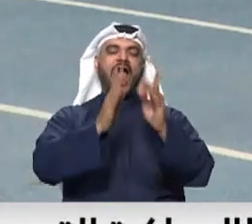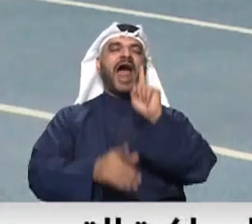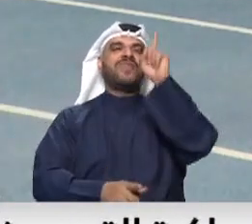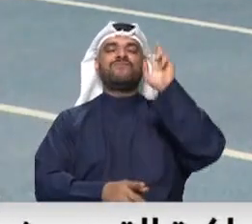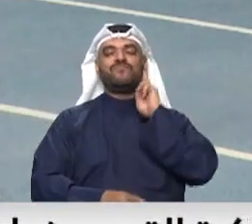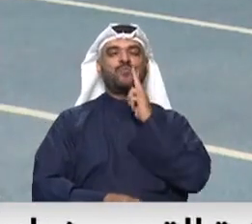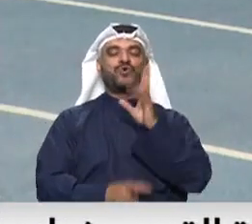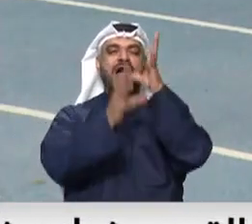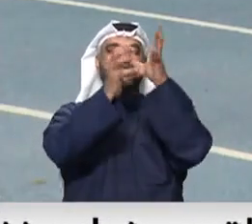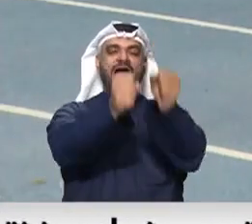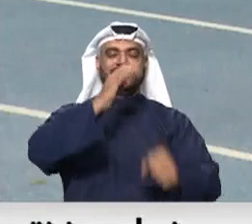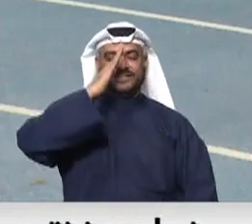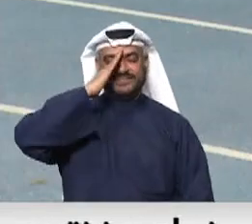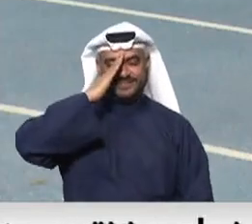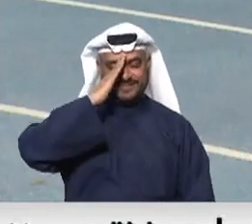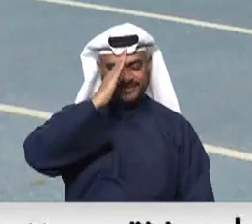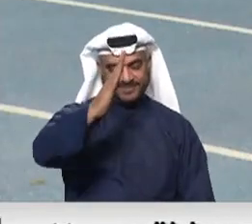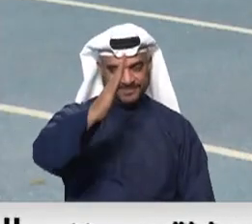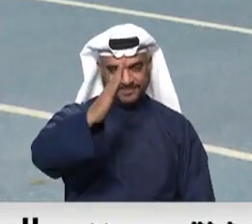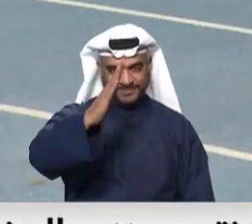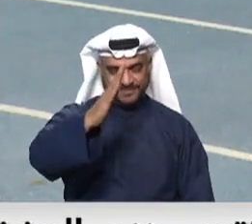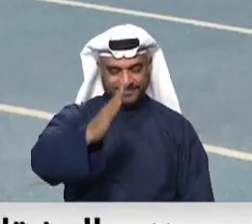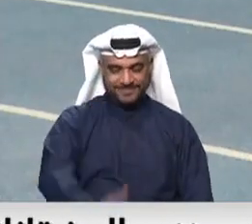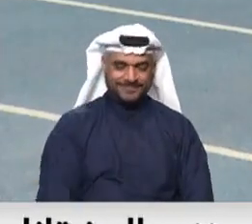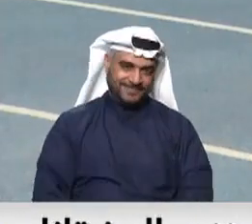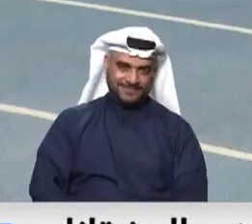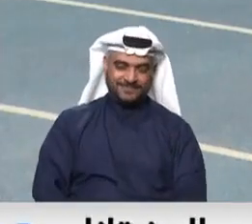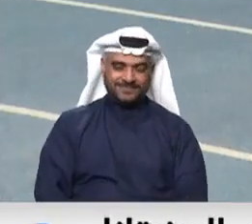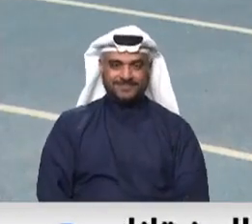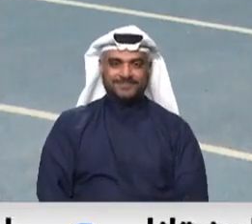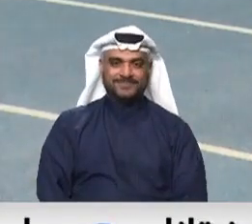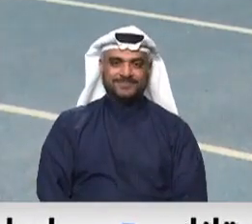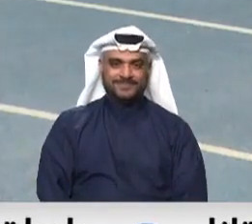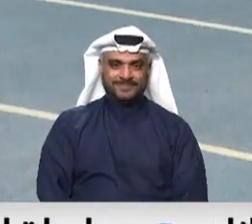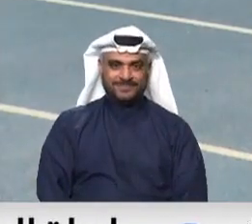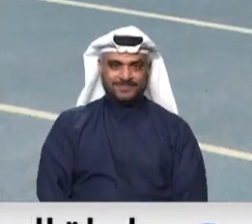رادي الشمري من استاد جابر الدولي لتلفزيون دولة الكويت.